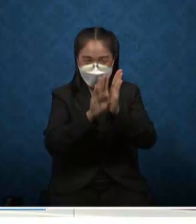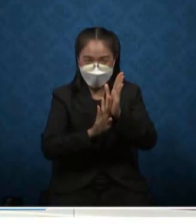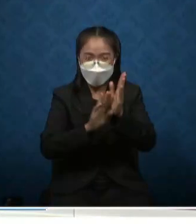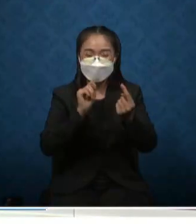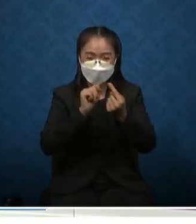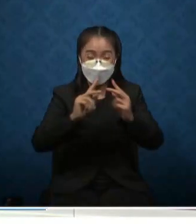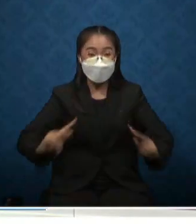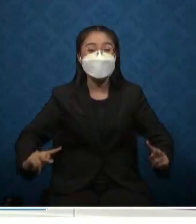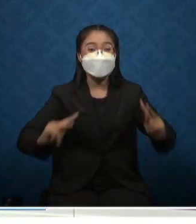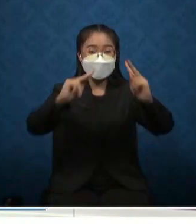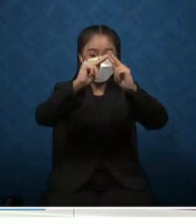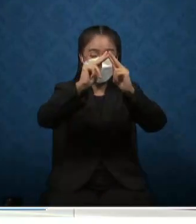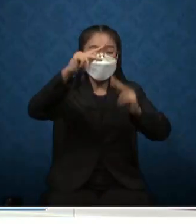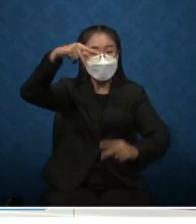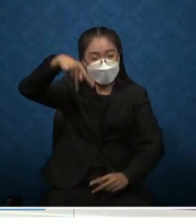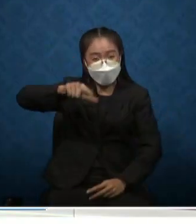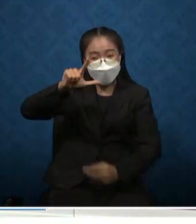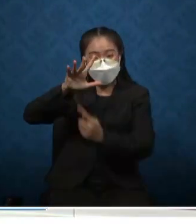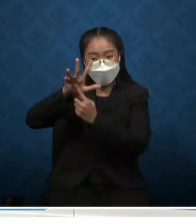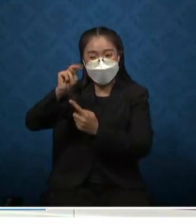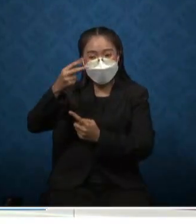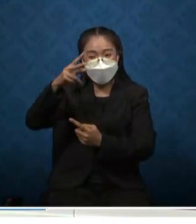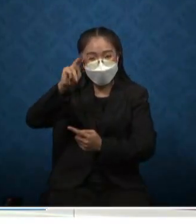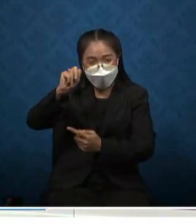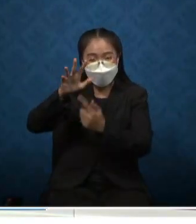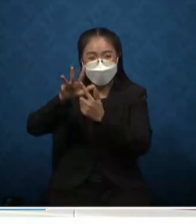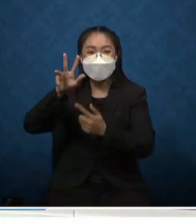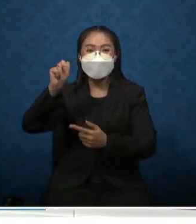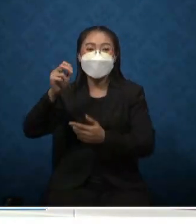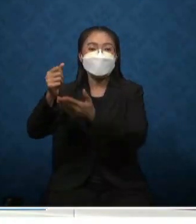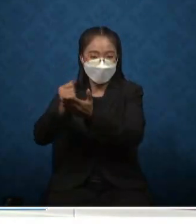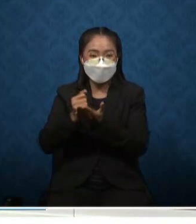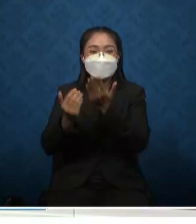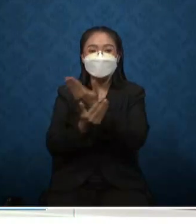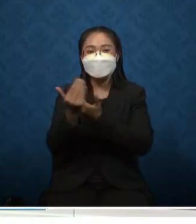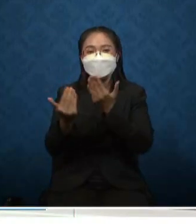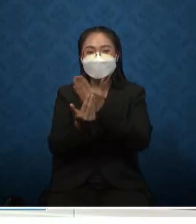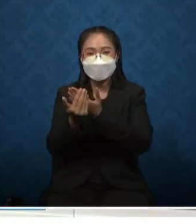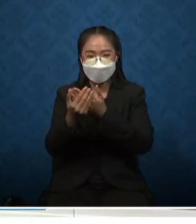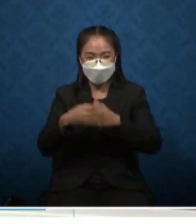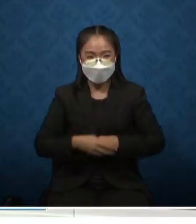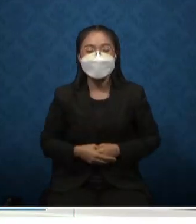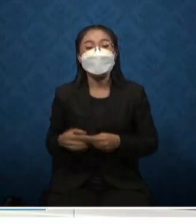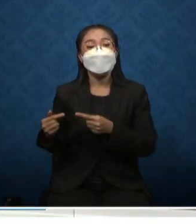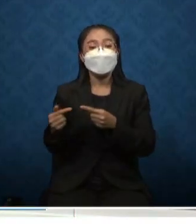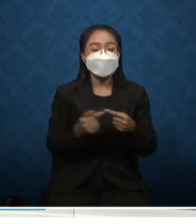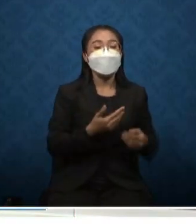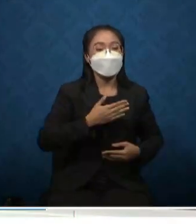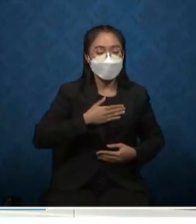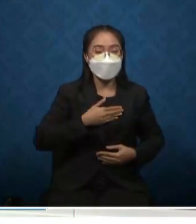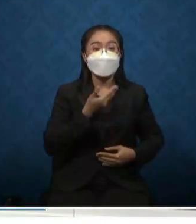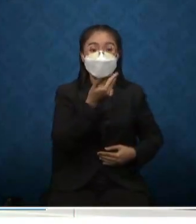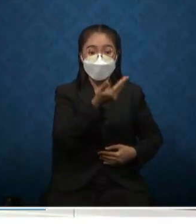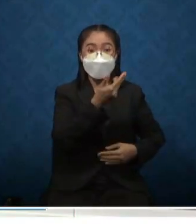พลังงานพิจารณาเงินการตามความเหมาะสมต่อไปกระผมขอกราบอนุญาต